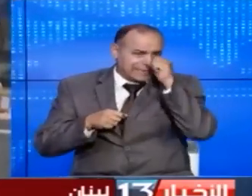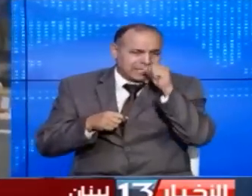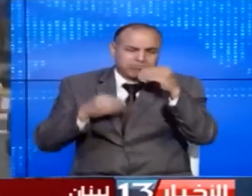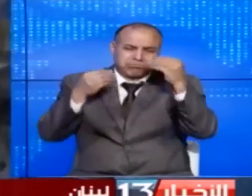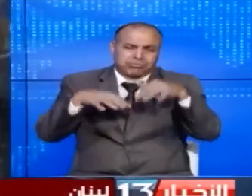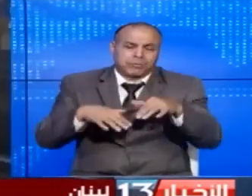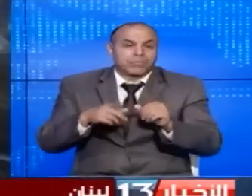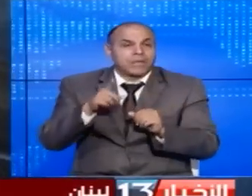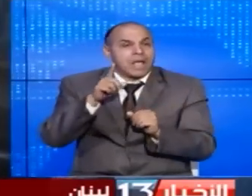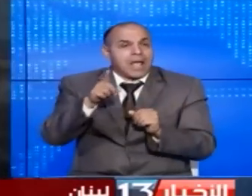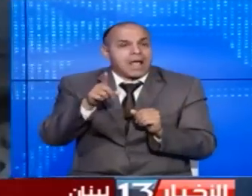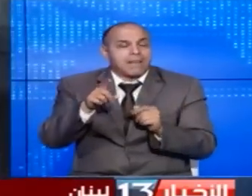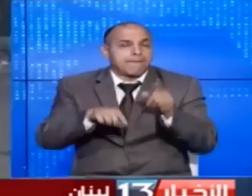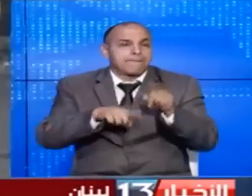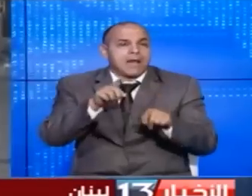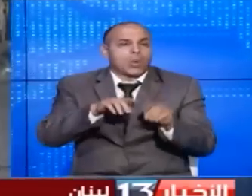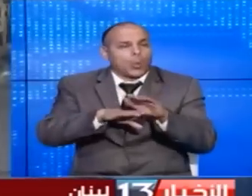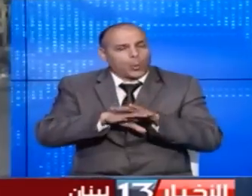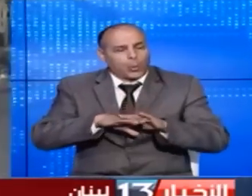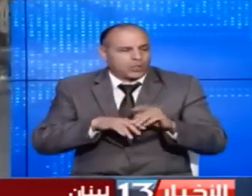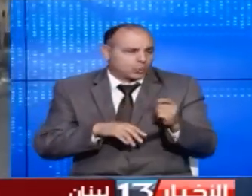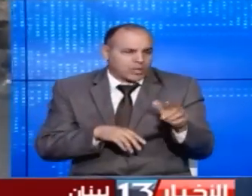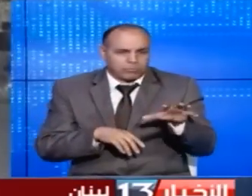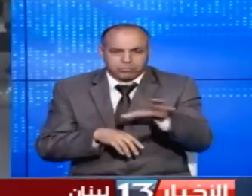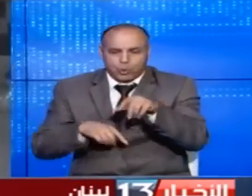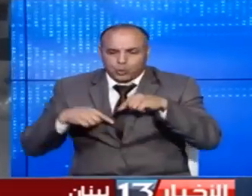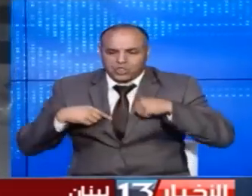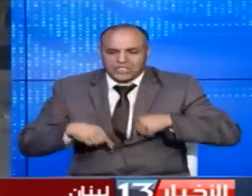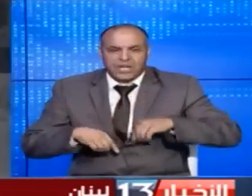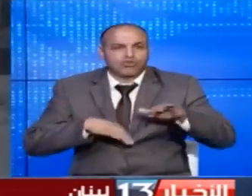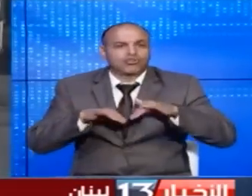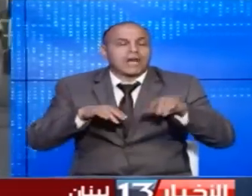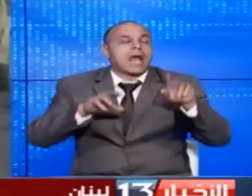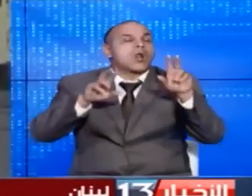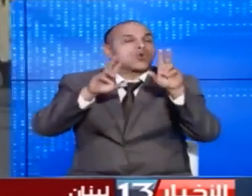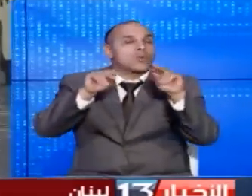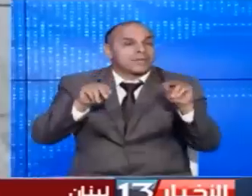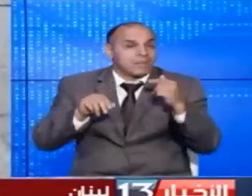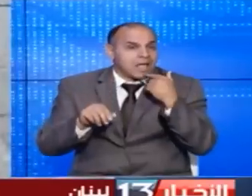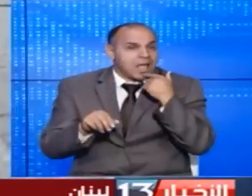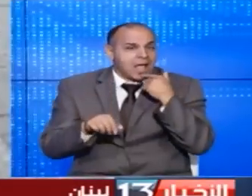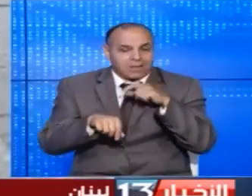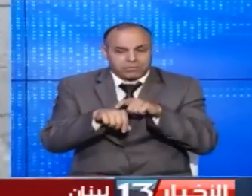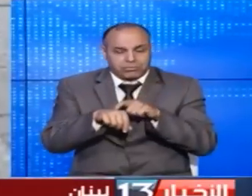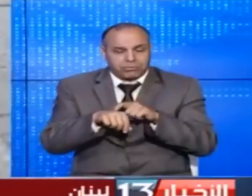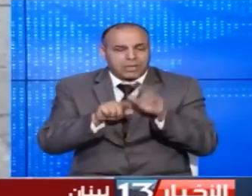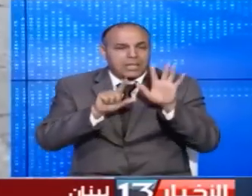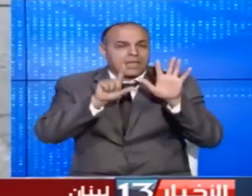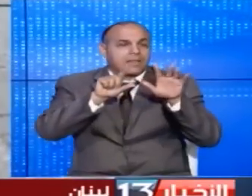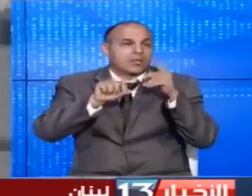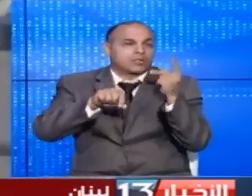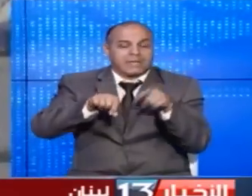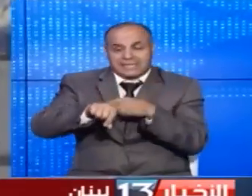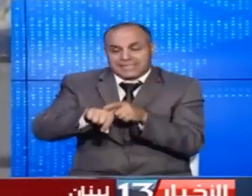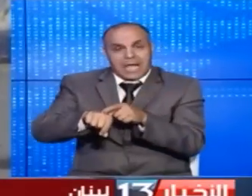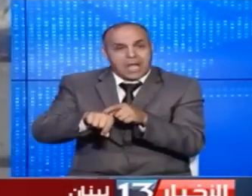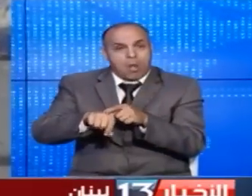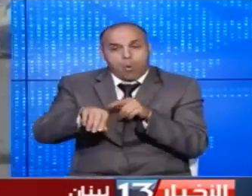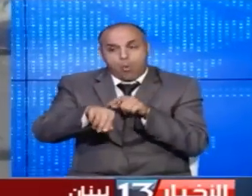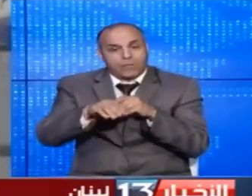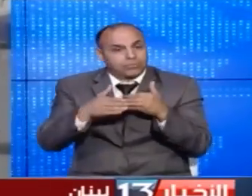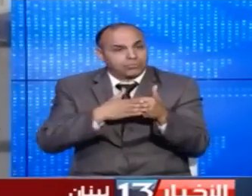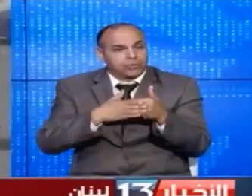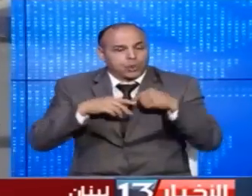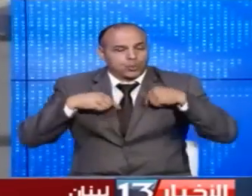المتردية. ورغم بعض الهدوء الذي طلبته الحكومة من الشارع اللبناني اعتبارا لمهلة 72 ساعة التي